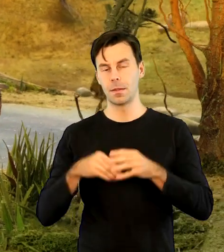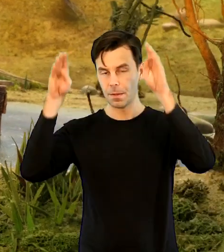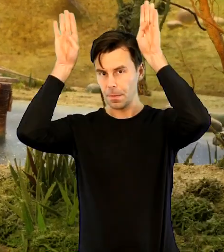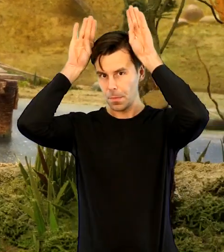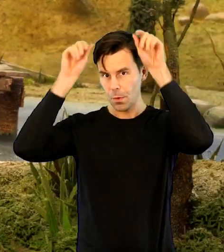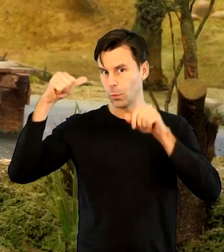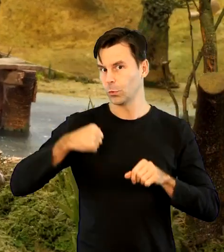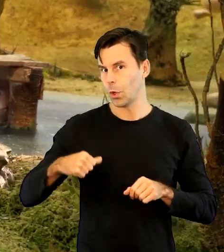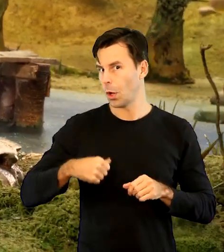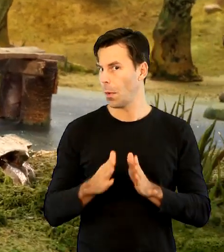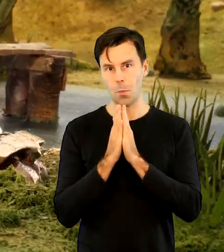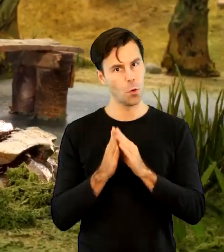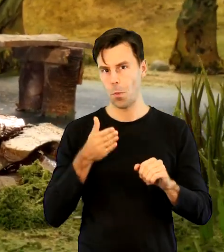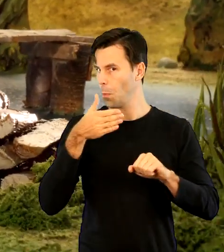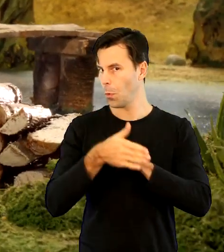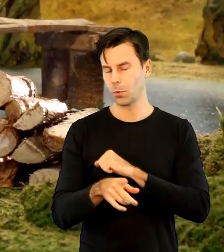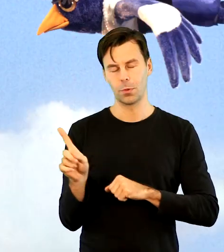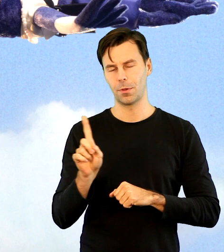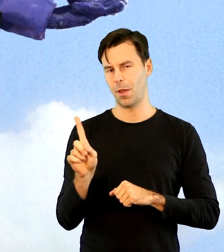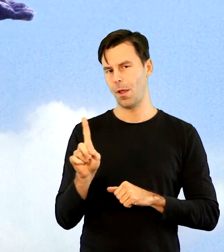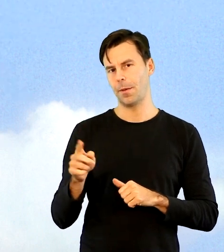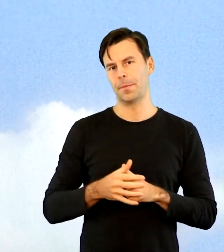Parauszek czeka, proszę się nie spóźniać.